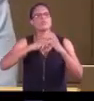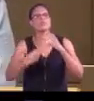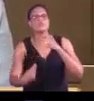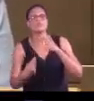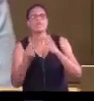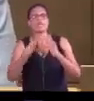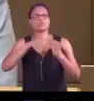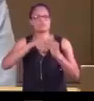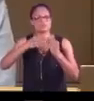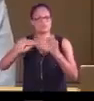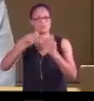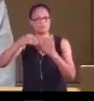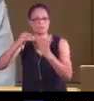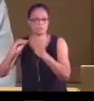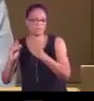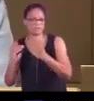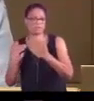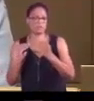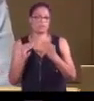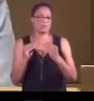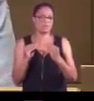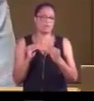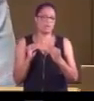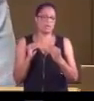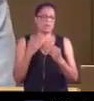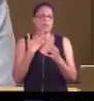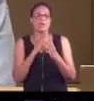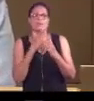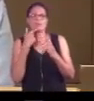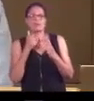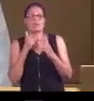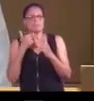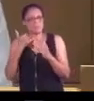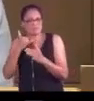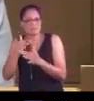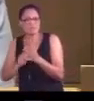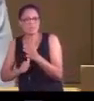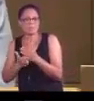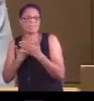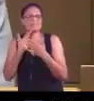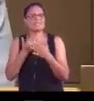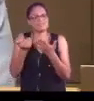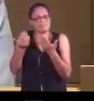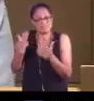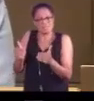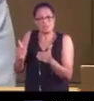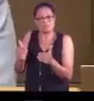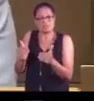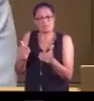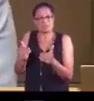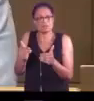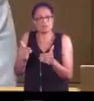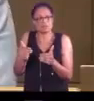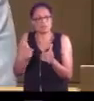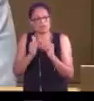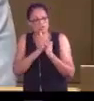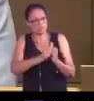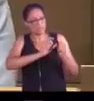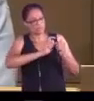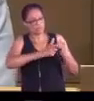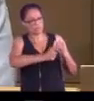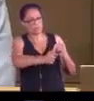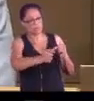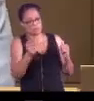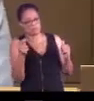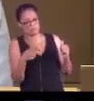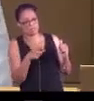ce qui est en train de se faire parce que le marché n'est pas fini. Mais quand il sera terminé, je ne suis pas sûr que compte tenu de la procédure qui a été retenue,